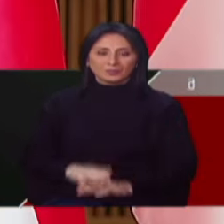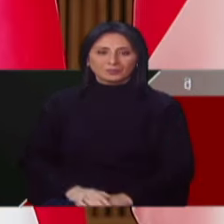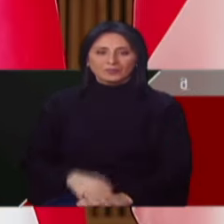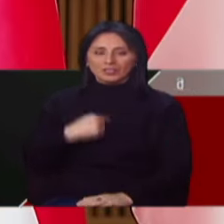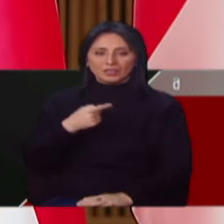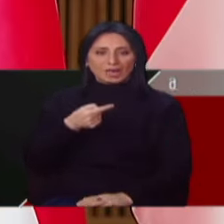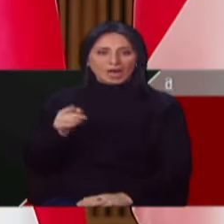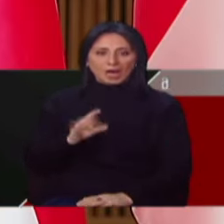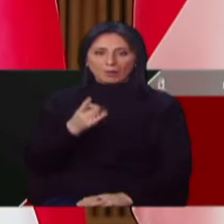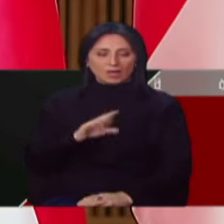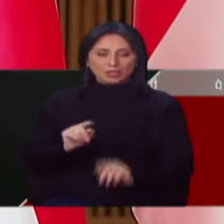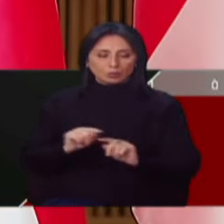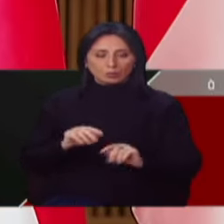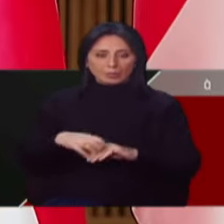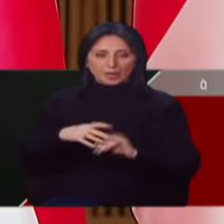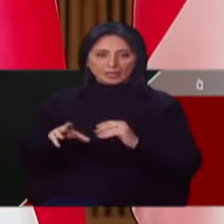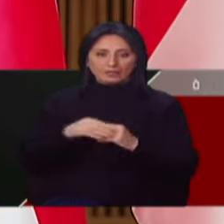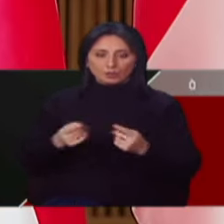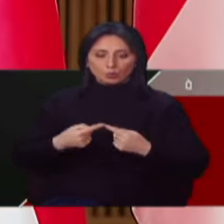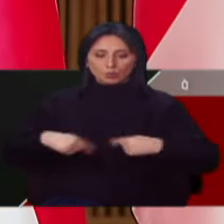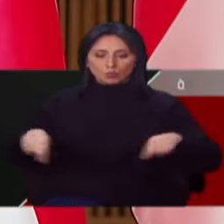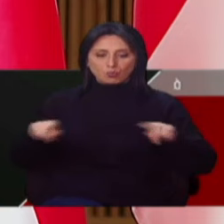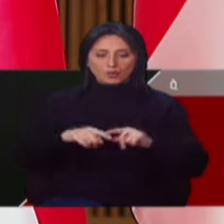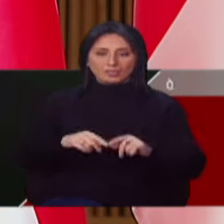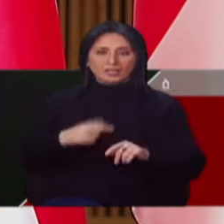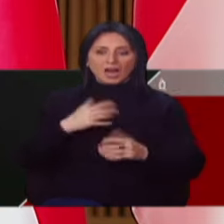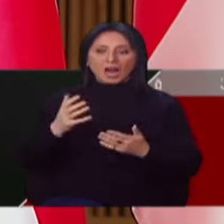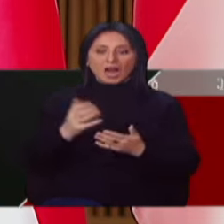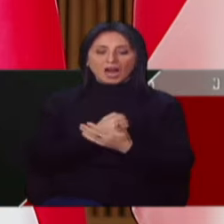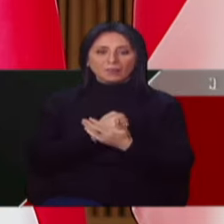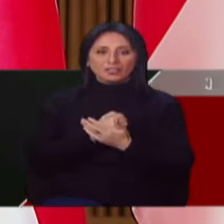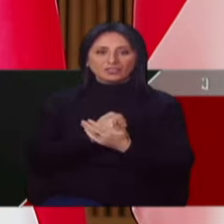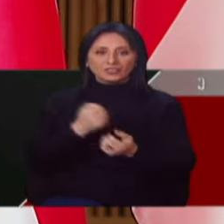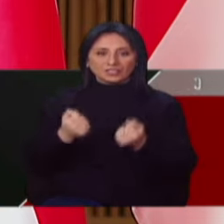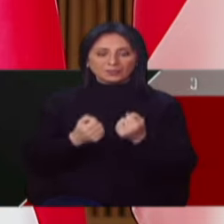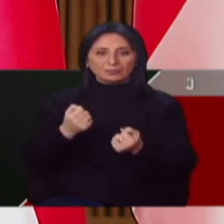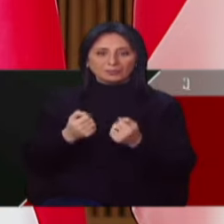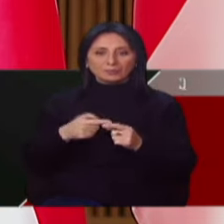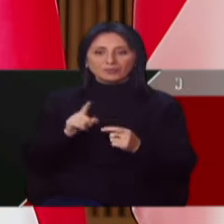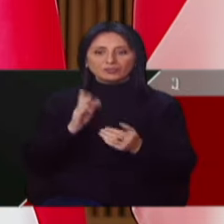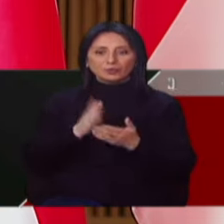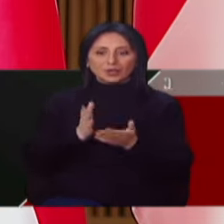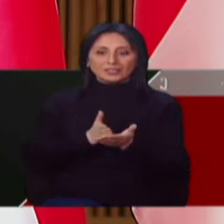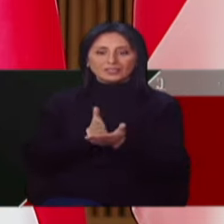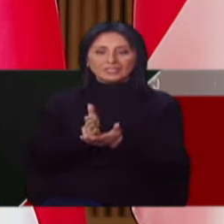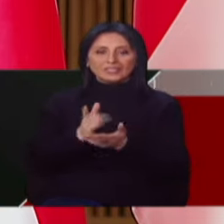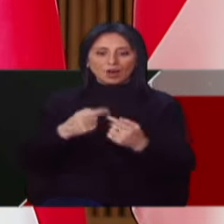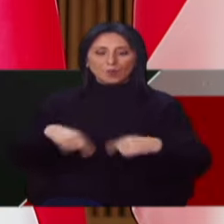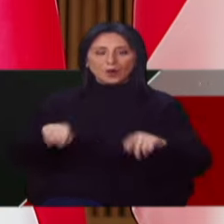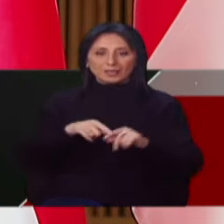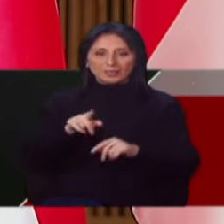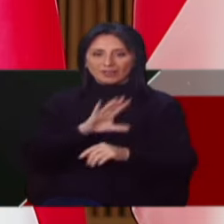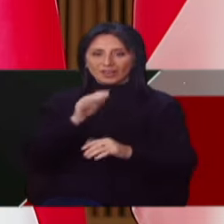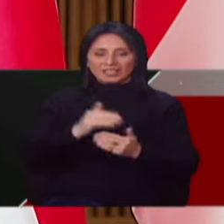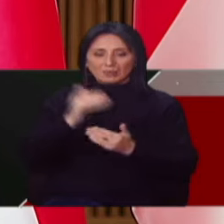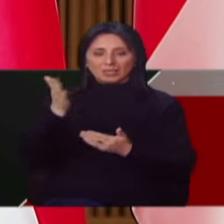არ გამოურიცხავთ არც ერთ ოპოზიციურ პარტიასთან კოალიციას, ამიტომ გამარჯვების კოალიცია არის ყველაზე დიდი კოალიცია და იცით,